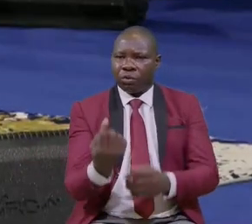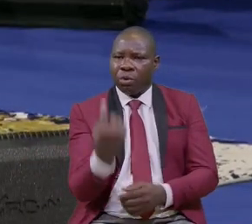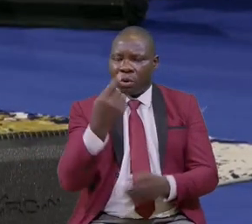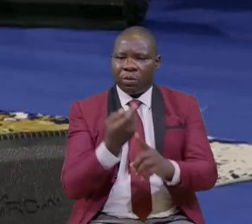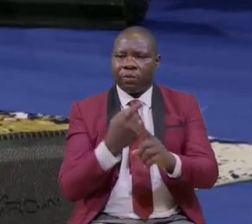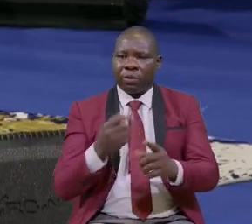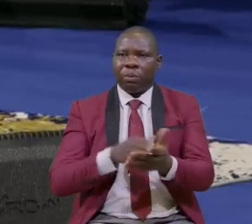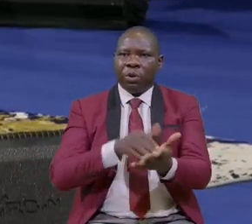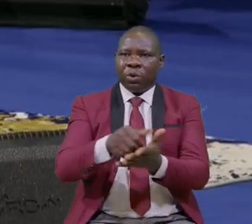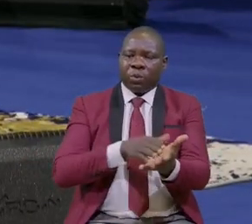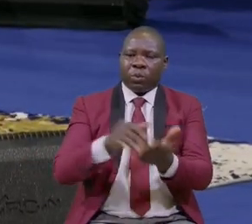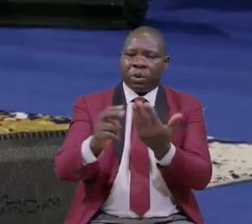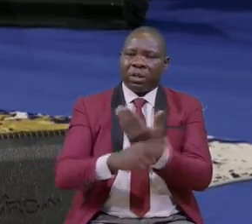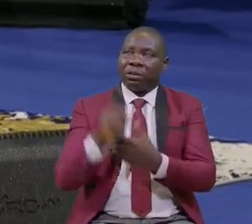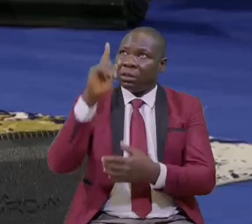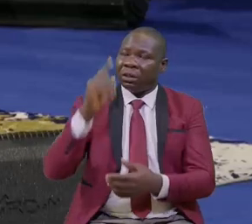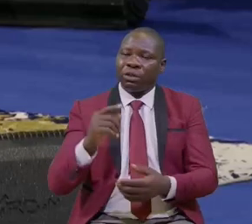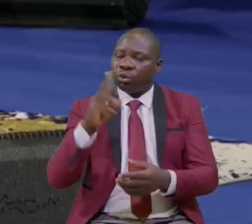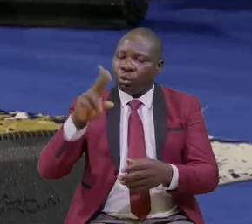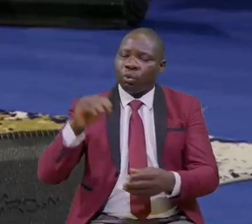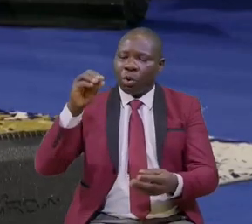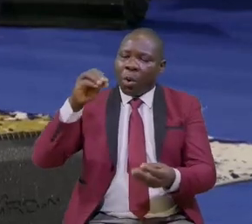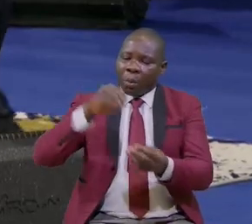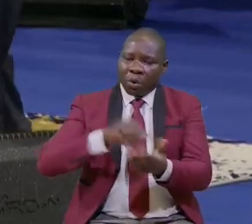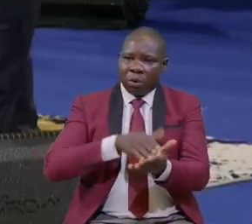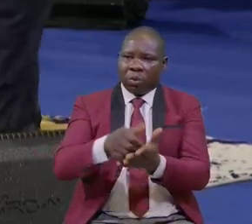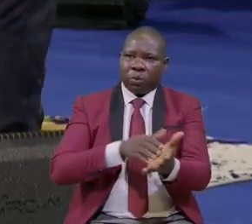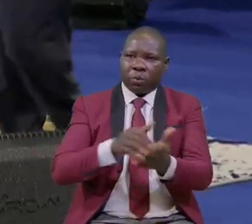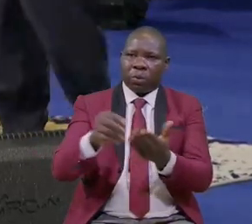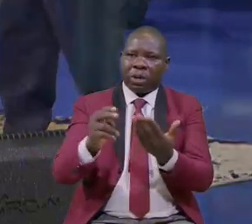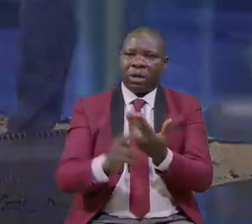Plus d'impotence. Il t'a ressuscité de